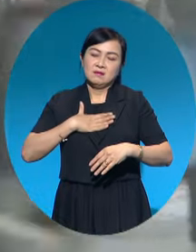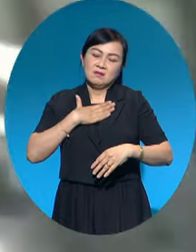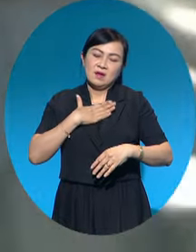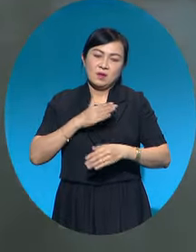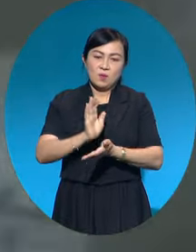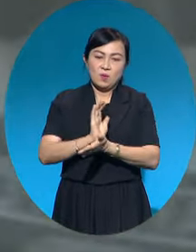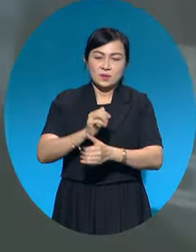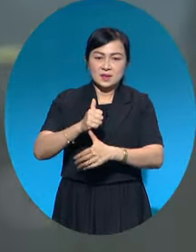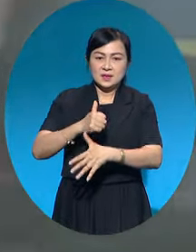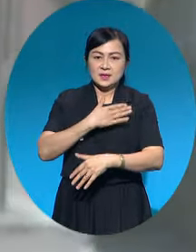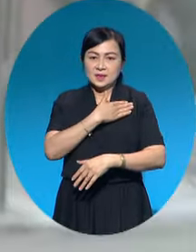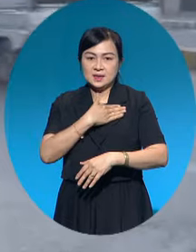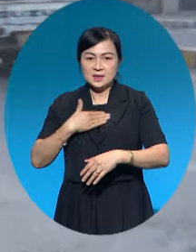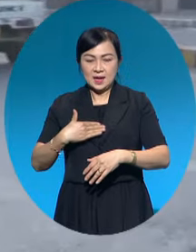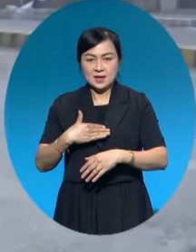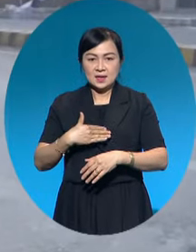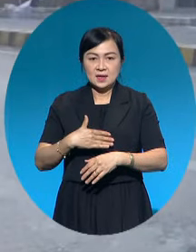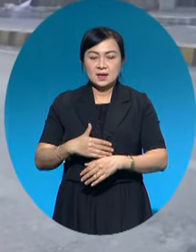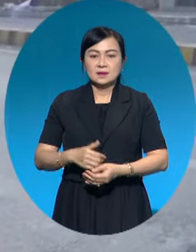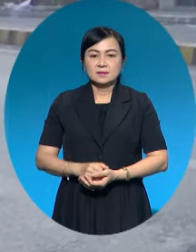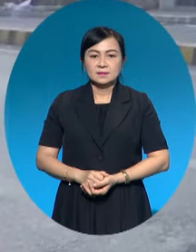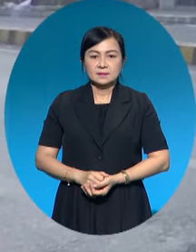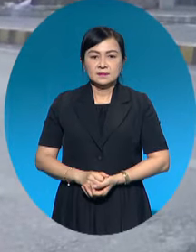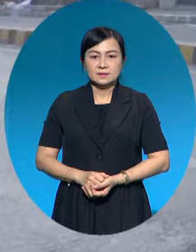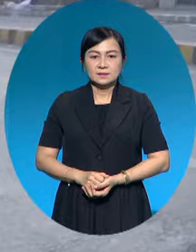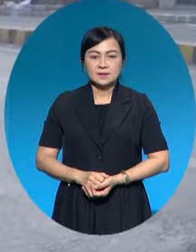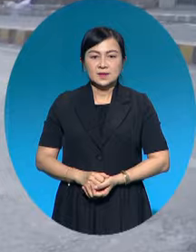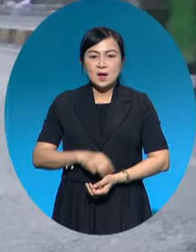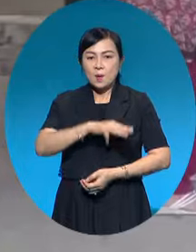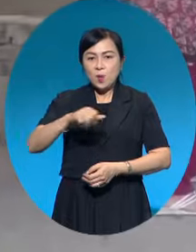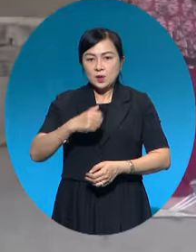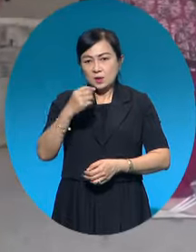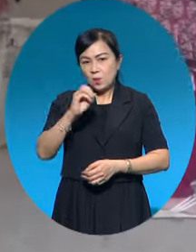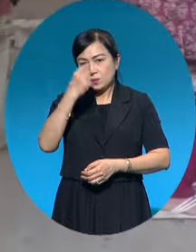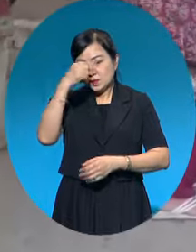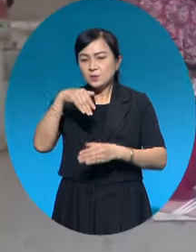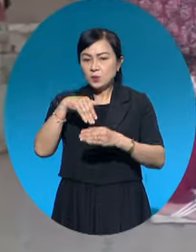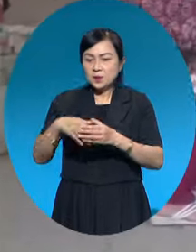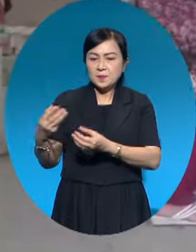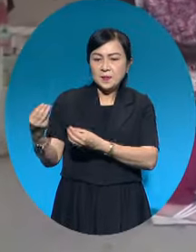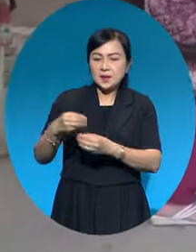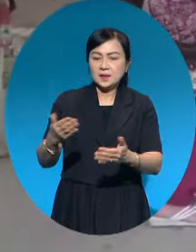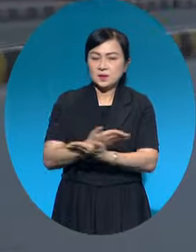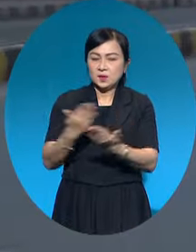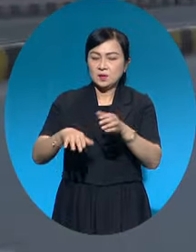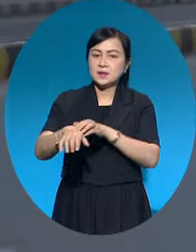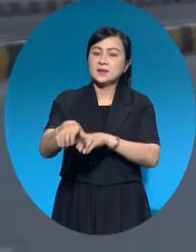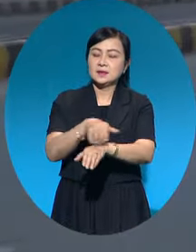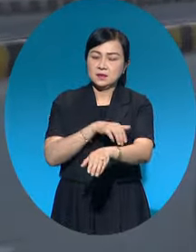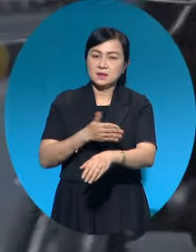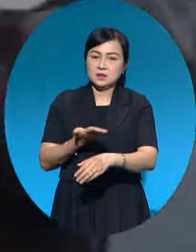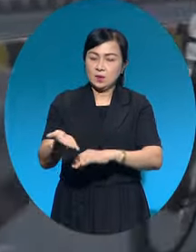trạng bất ổn chính trị kéo dài trong khi mức sống không được cải thiện mọi người không tin Cuộc bầu cử sẽ mang đến những thay đổi tích cực cho đất